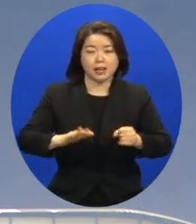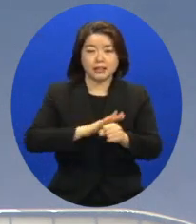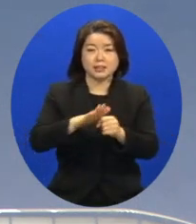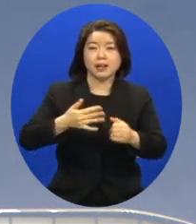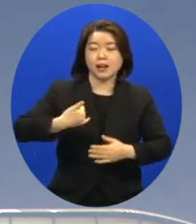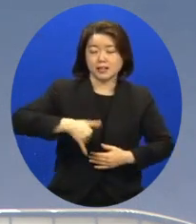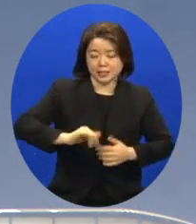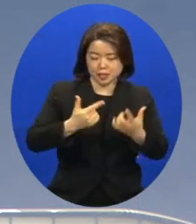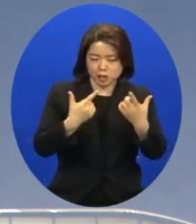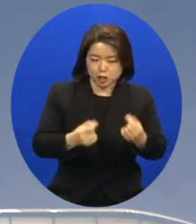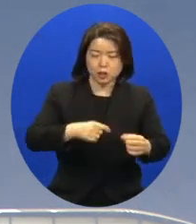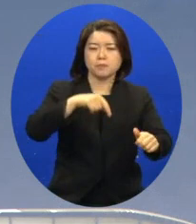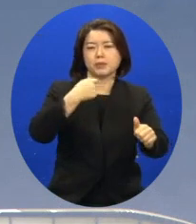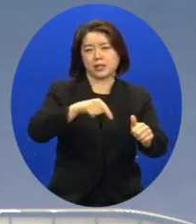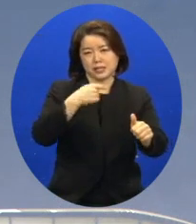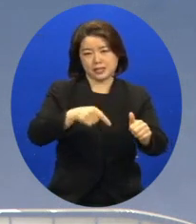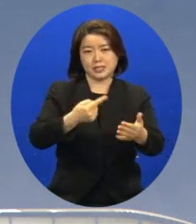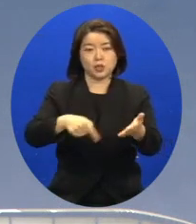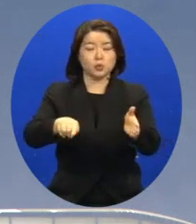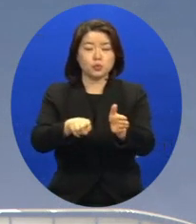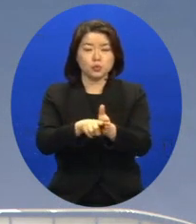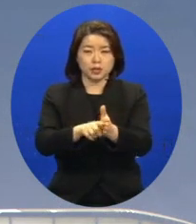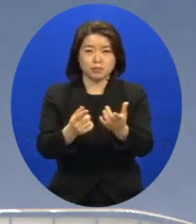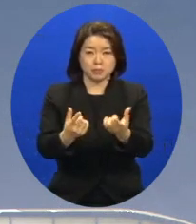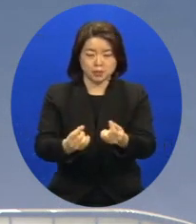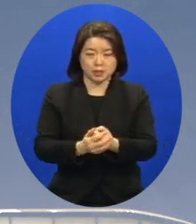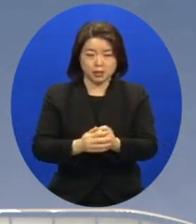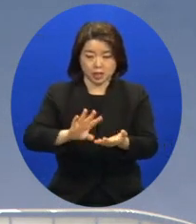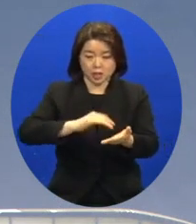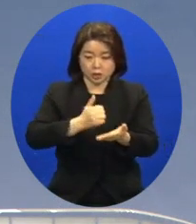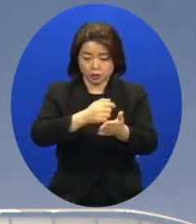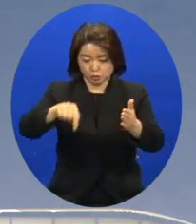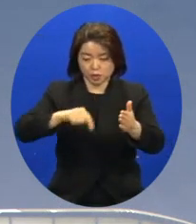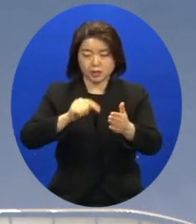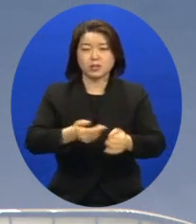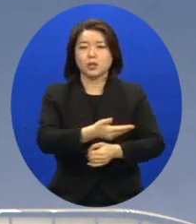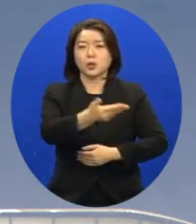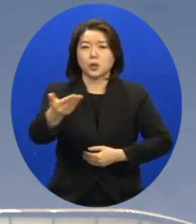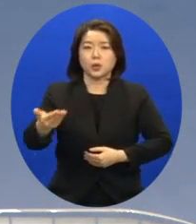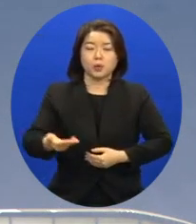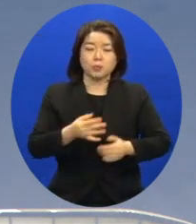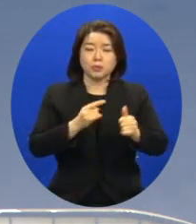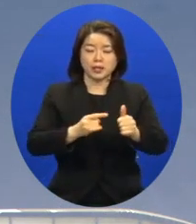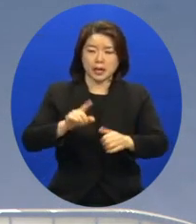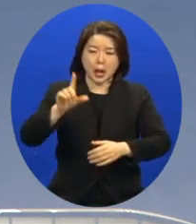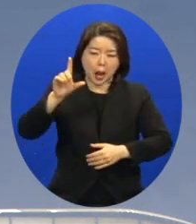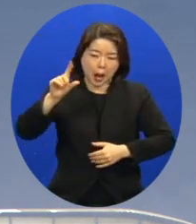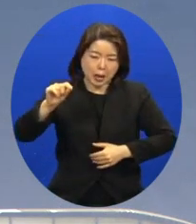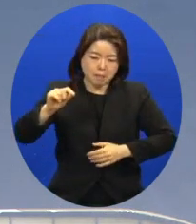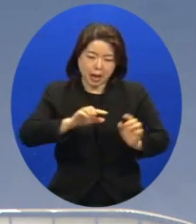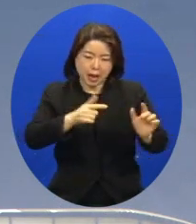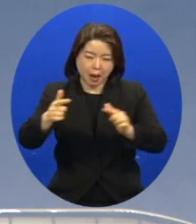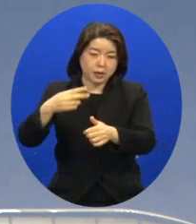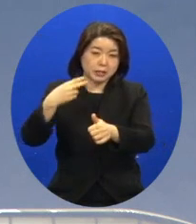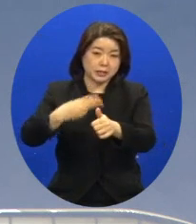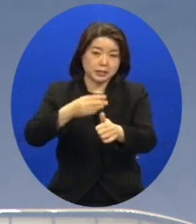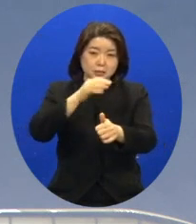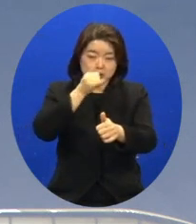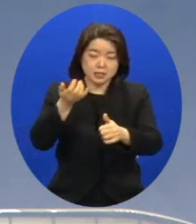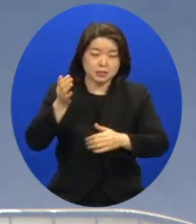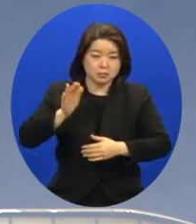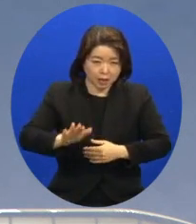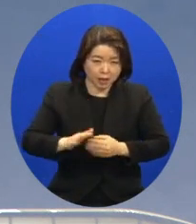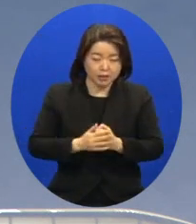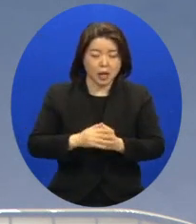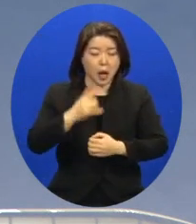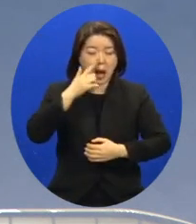자녀들 같이 훈계하려는 것입니다. 그리스도 안에서 여러분에게는 1만 명의 스승이 있을지 몰라도 아버지는 여럿이 있을